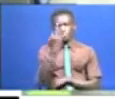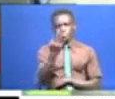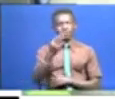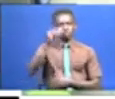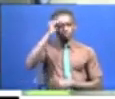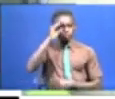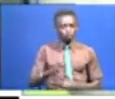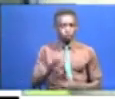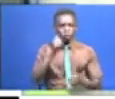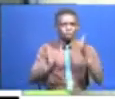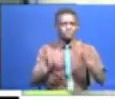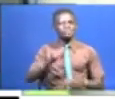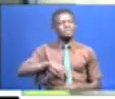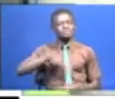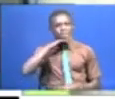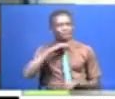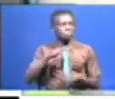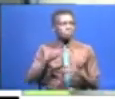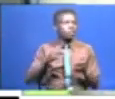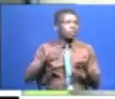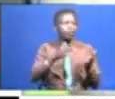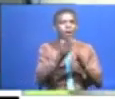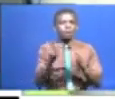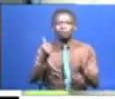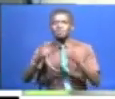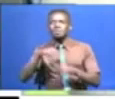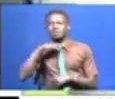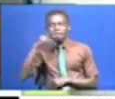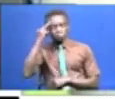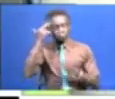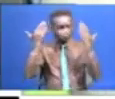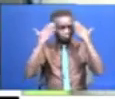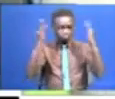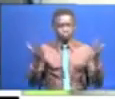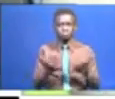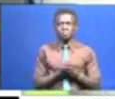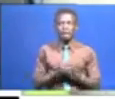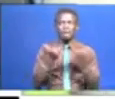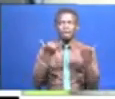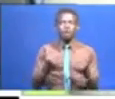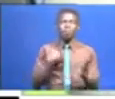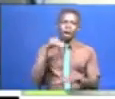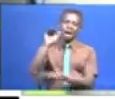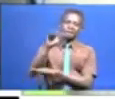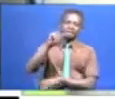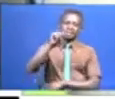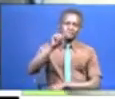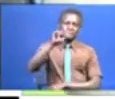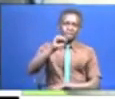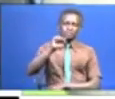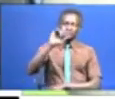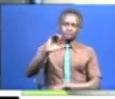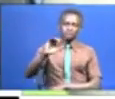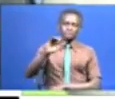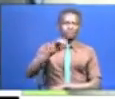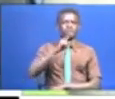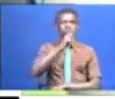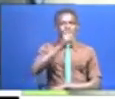njia aeleweki. So sisi kama wazazi tunasikia ushungu na tunataka kuambia TSC hiyo